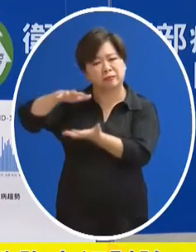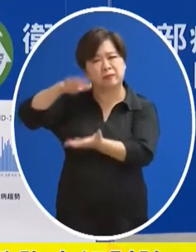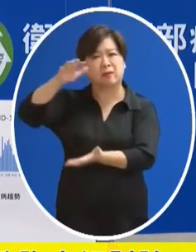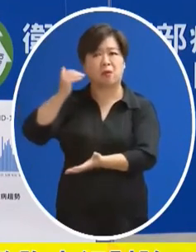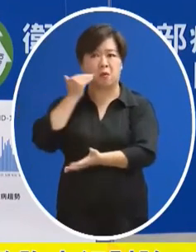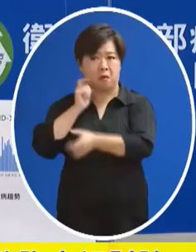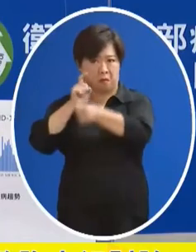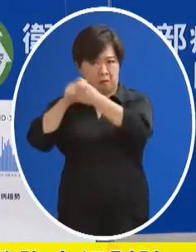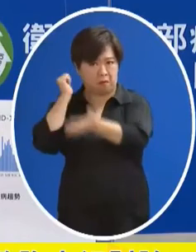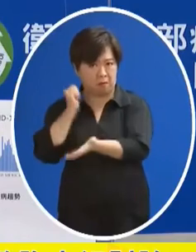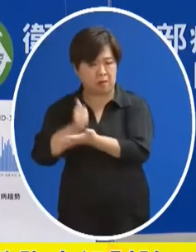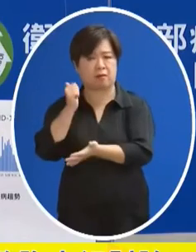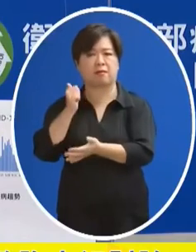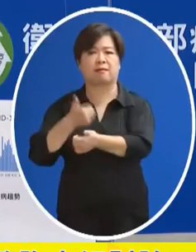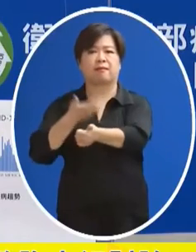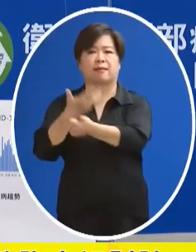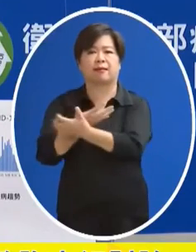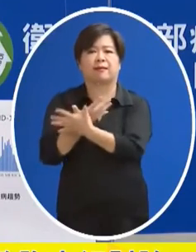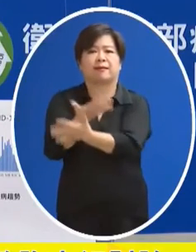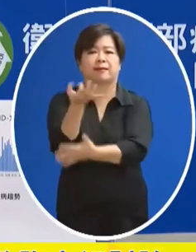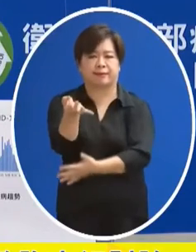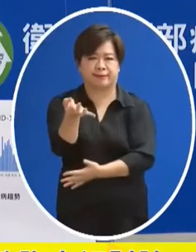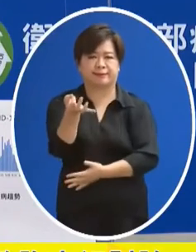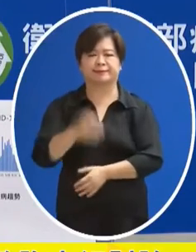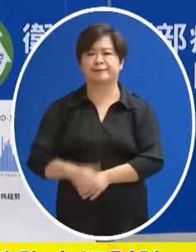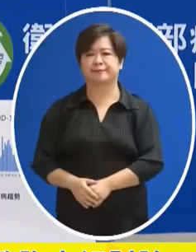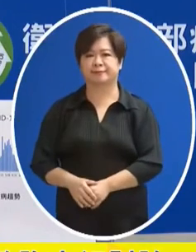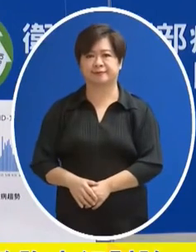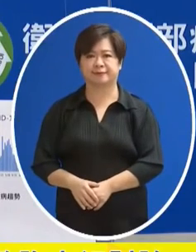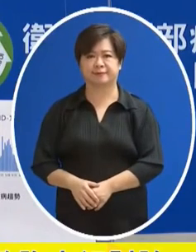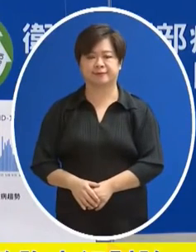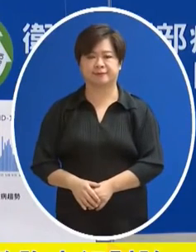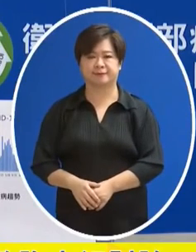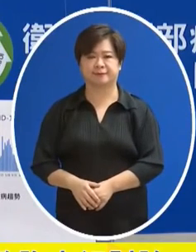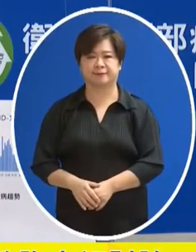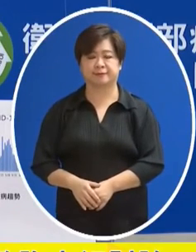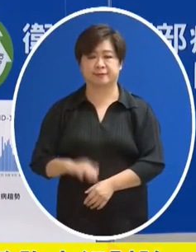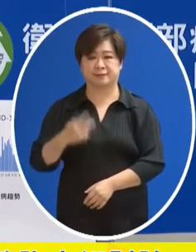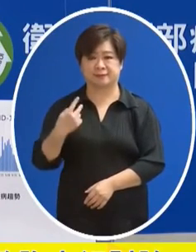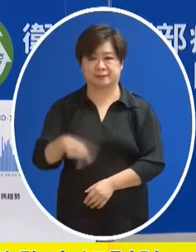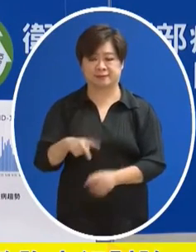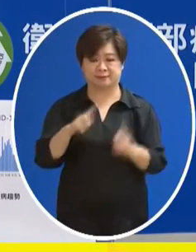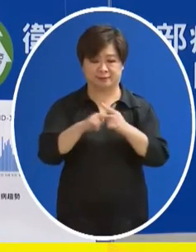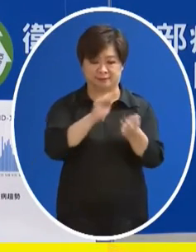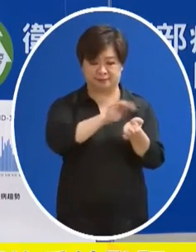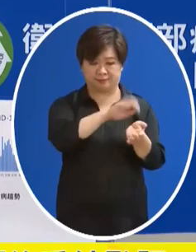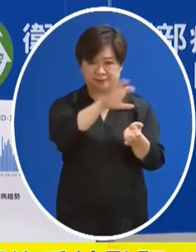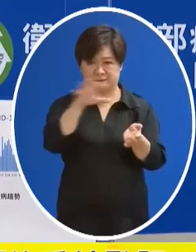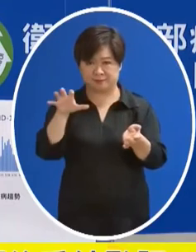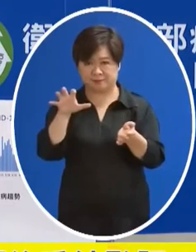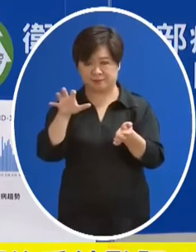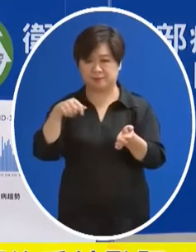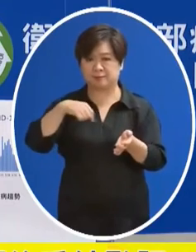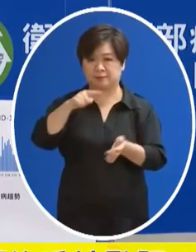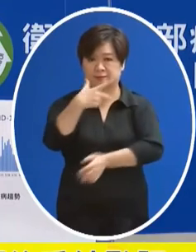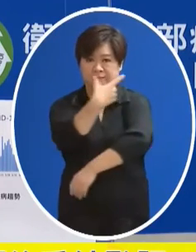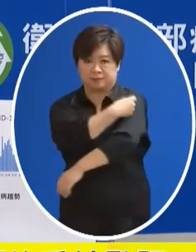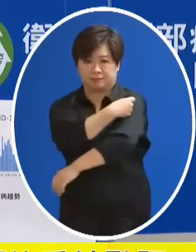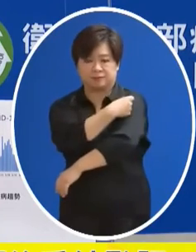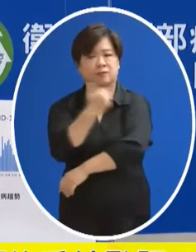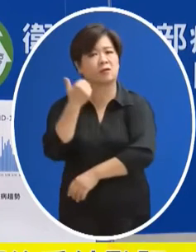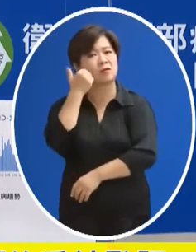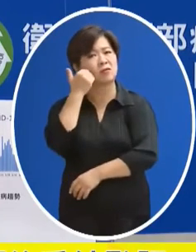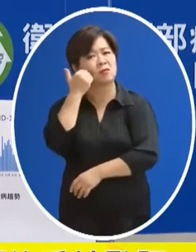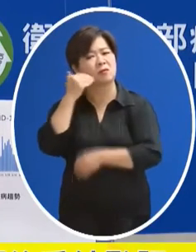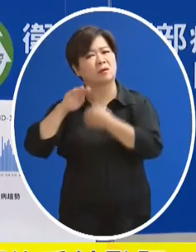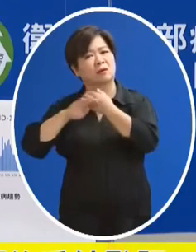达到一定的目标数，那给予奖励金。那至于在诊所里面，他如果来打疫苗的时候，那也刚好